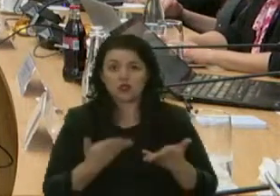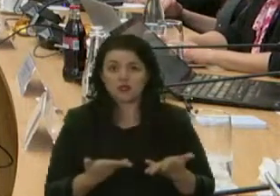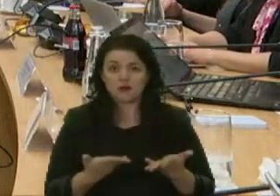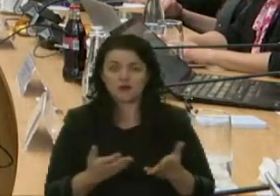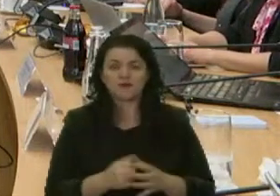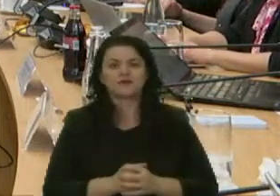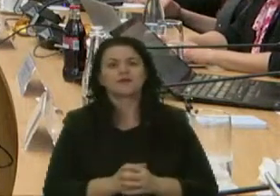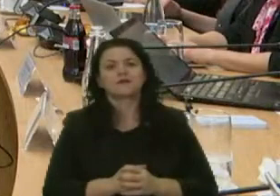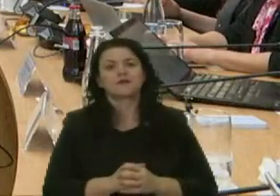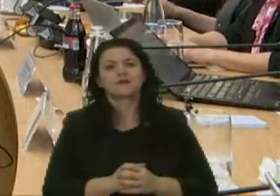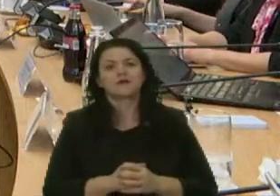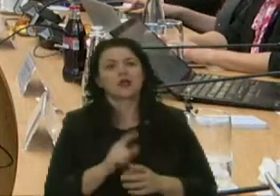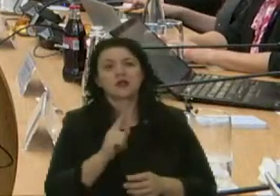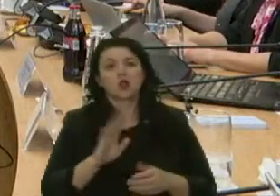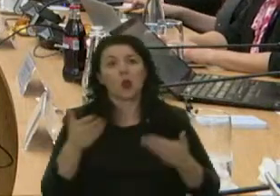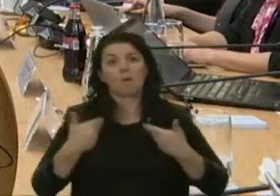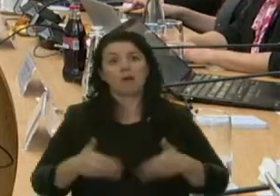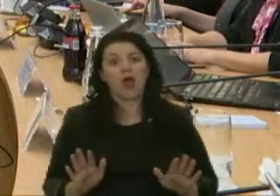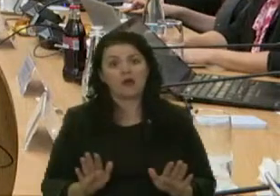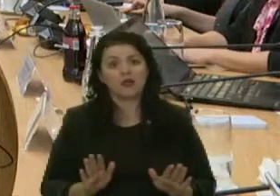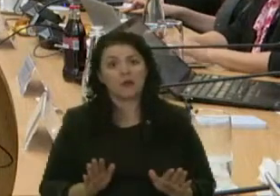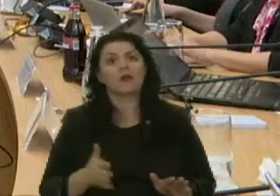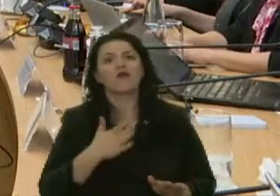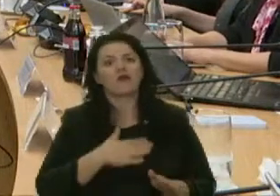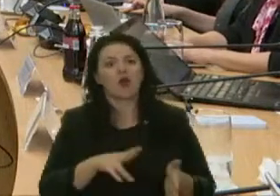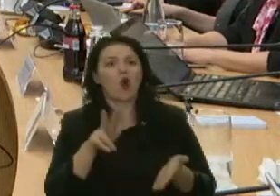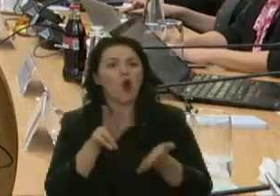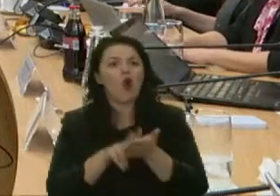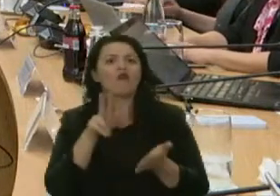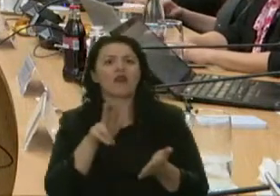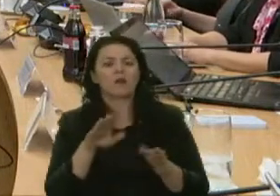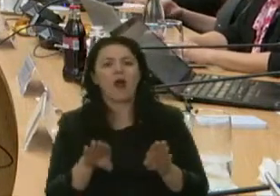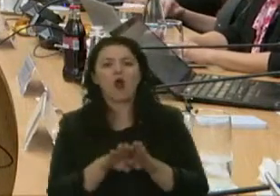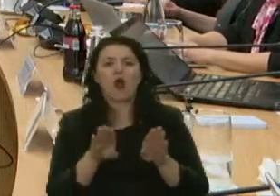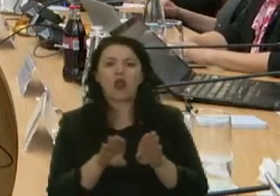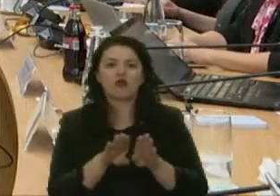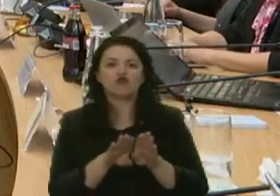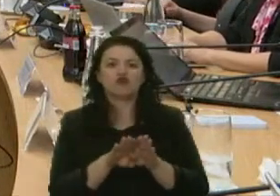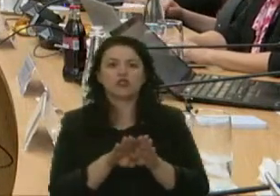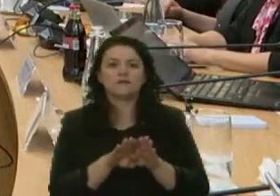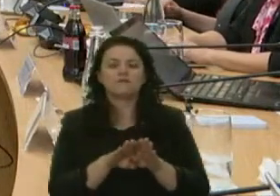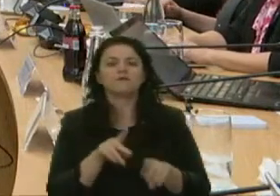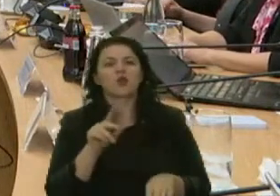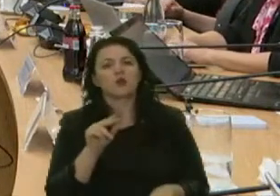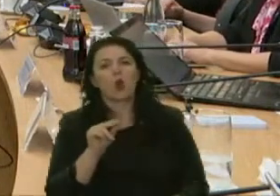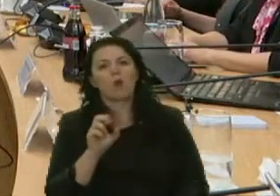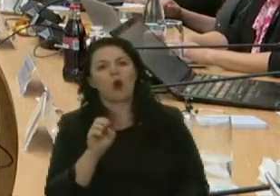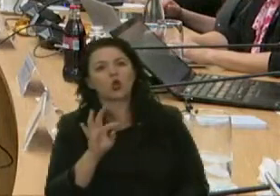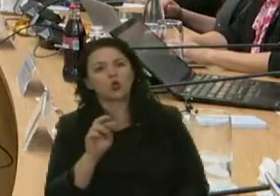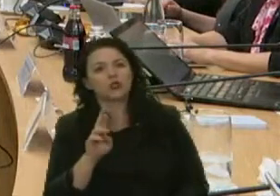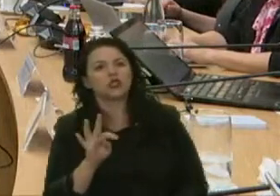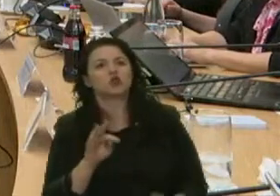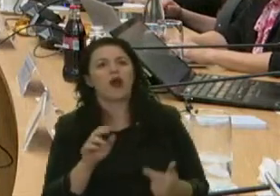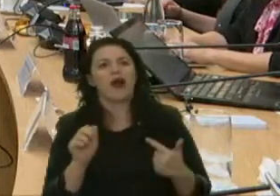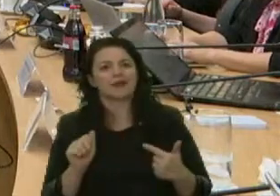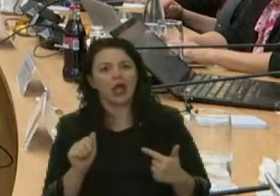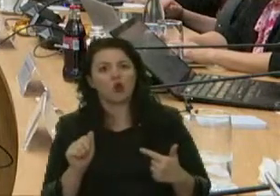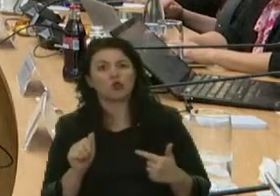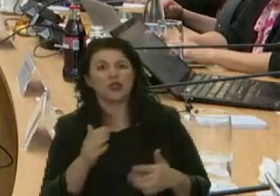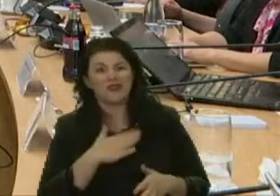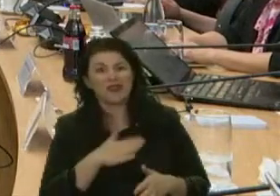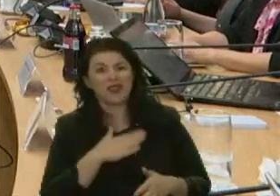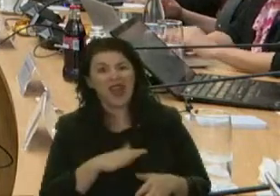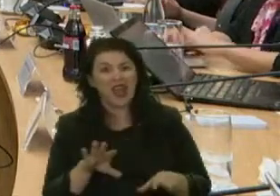R respective ratăm sigur și pot să vă confirme colegii dumneavoastră Domnule primar domnul poruțiu doamna arde uș cât am insistat în